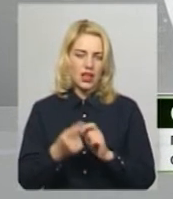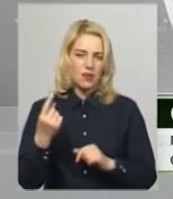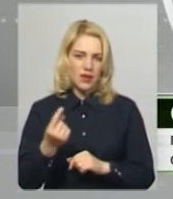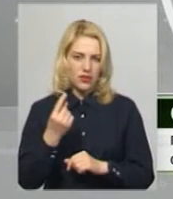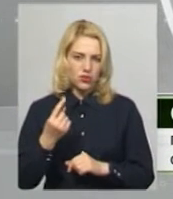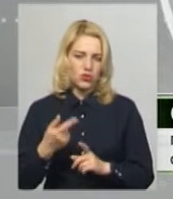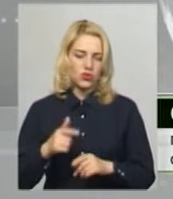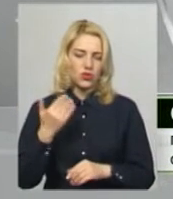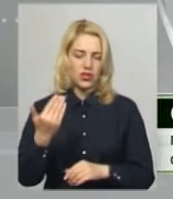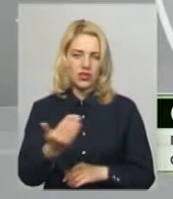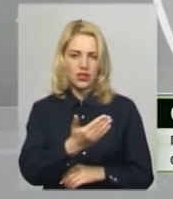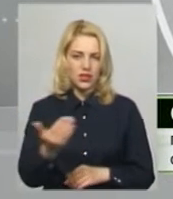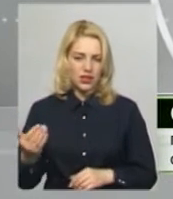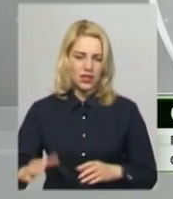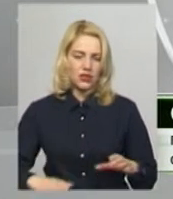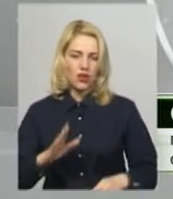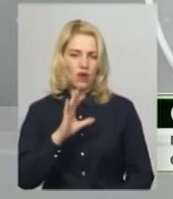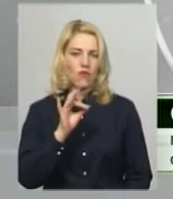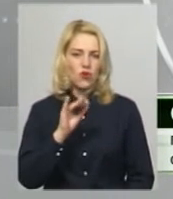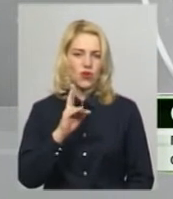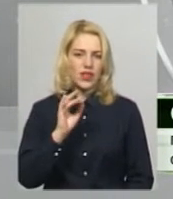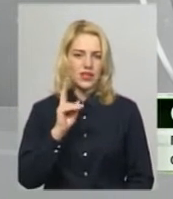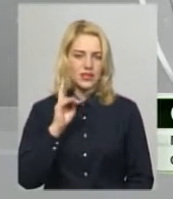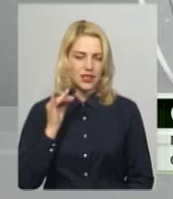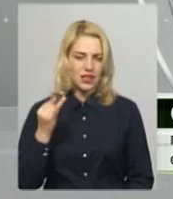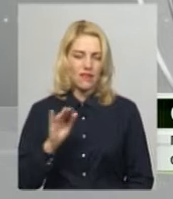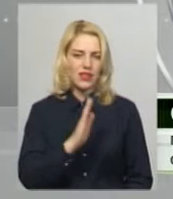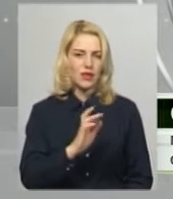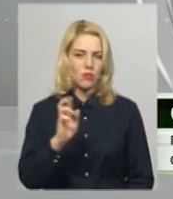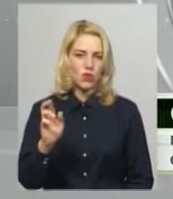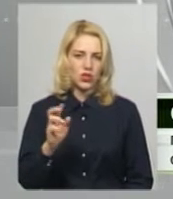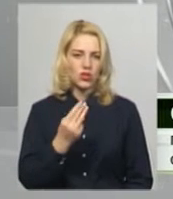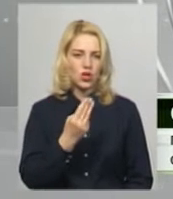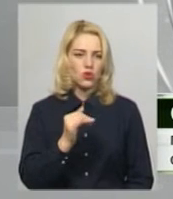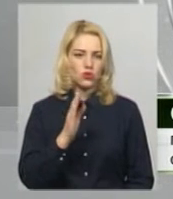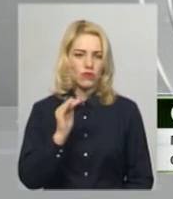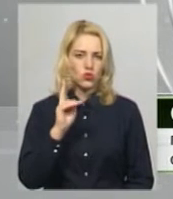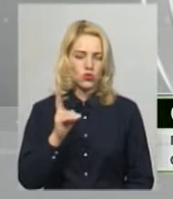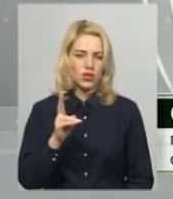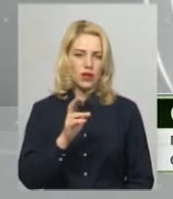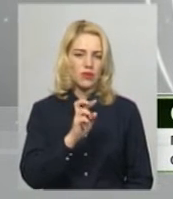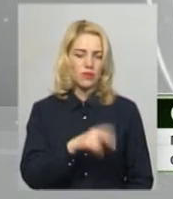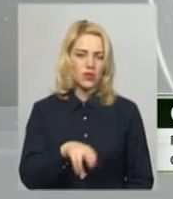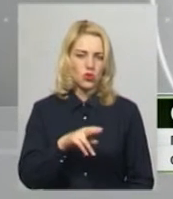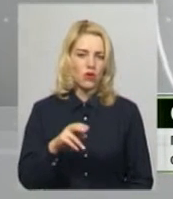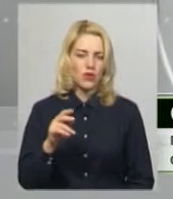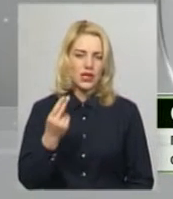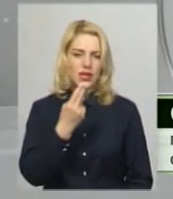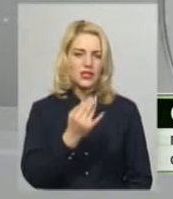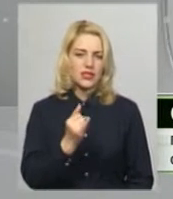Їх тренували Воронецький, Вадим Борисович, Солопчук, Дмитро Миколаєвич,